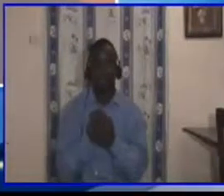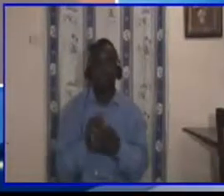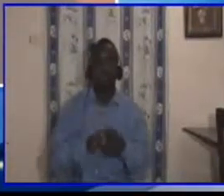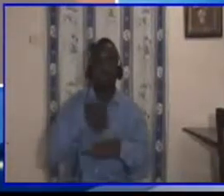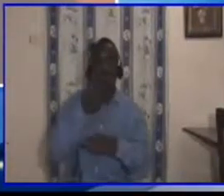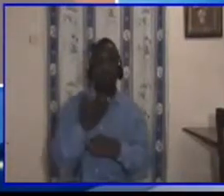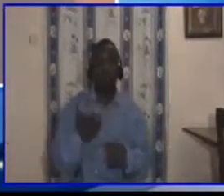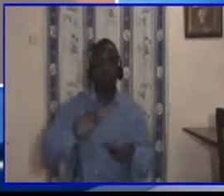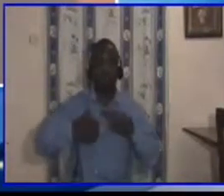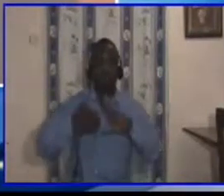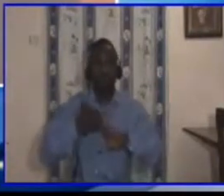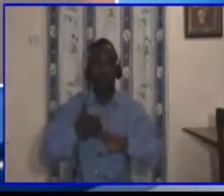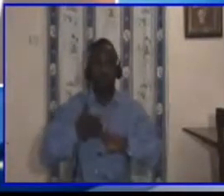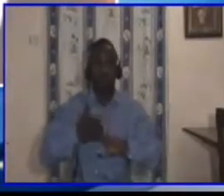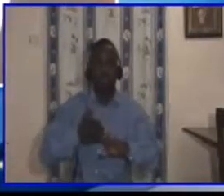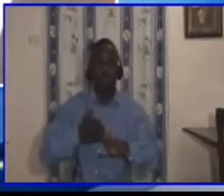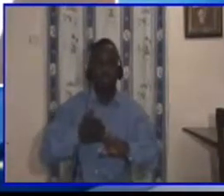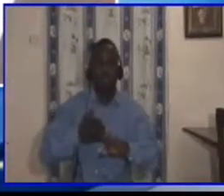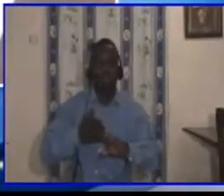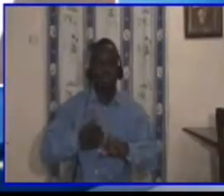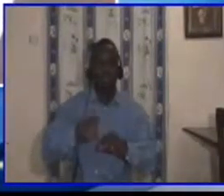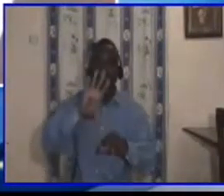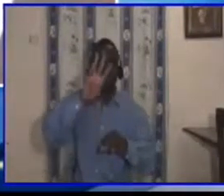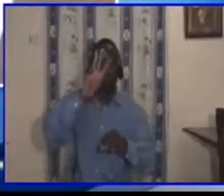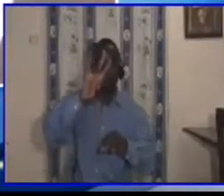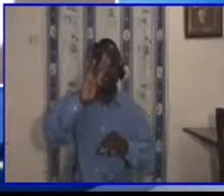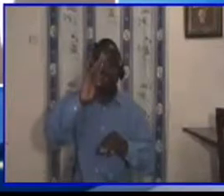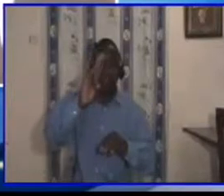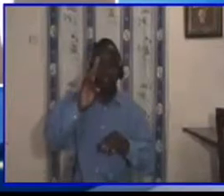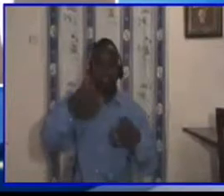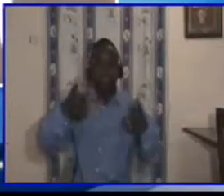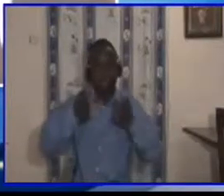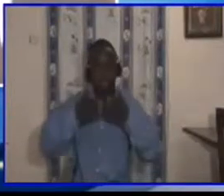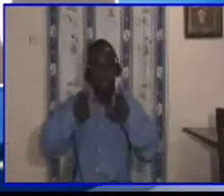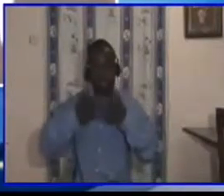allora ebbero luogo le sette crociate